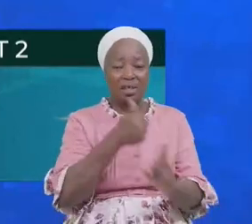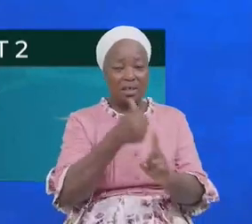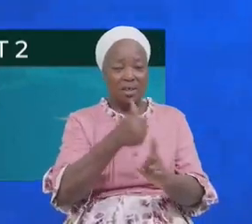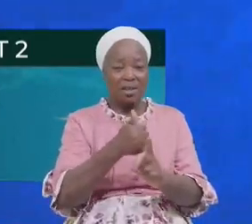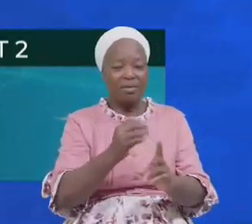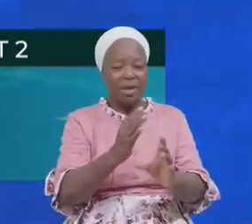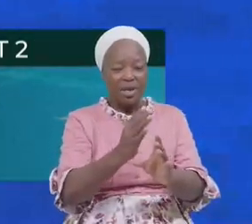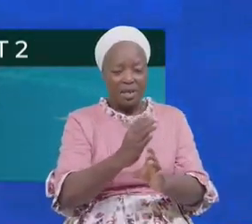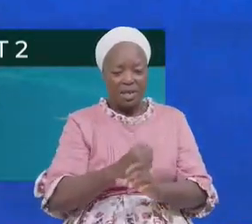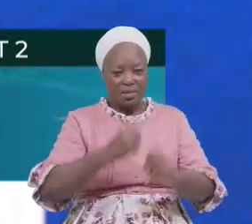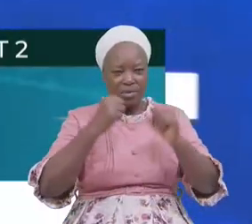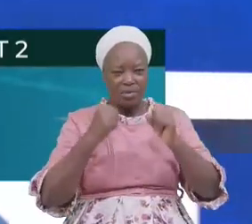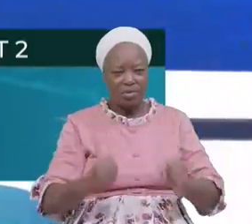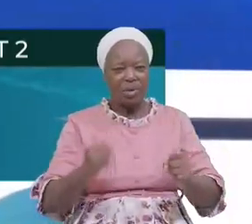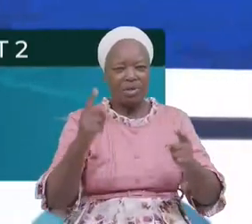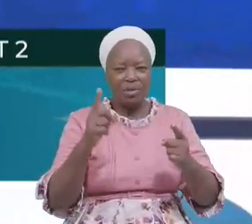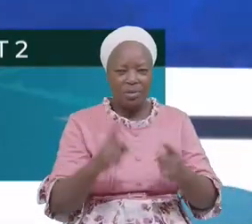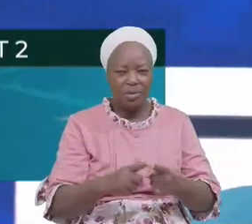postérité.